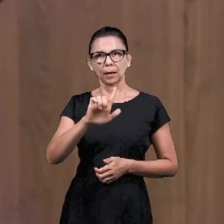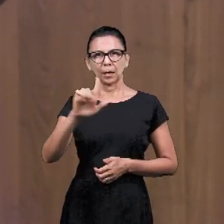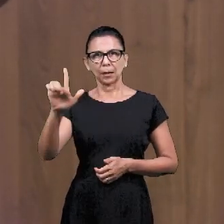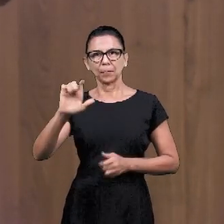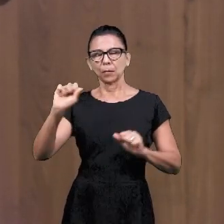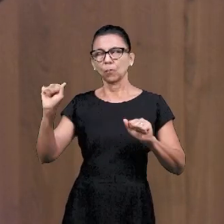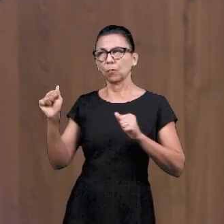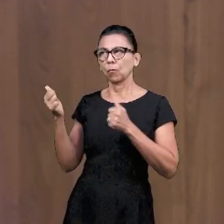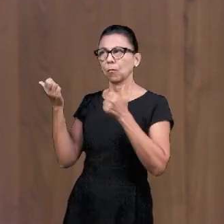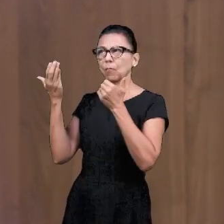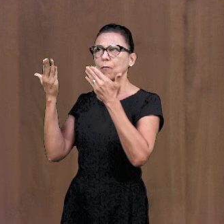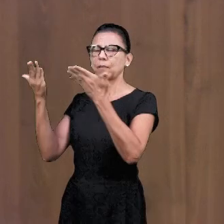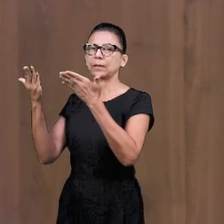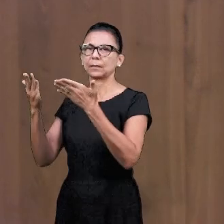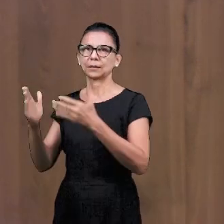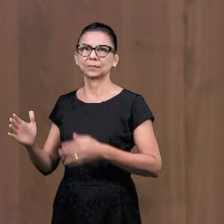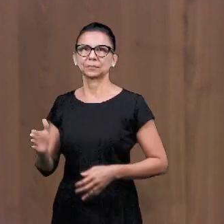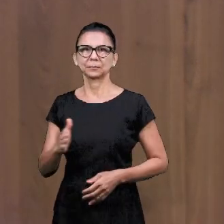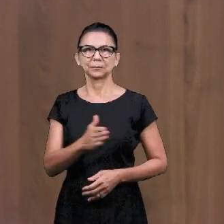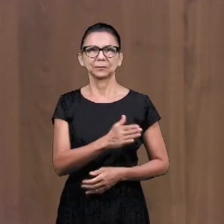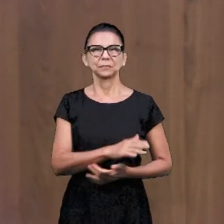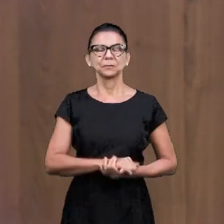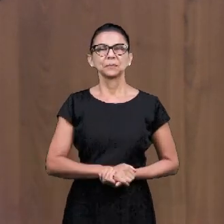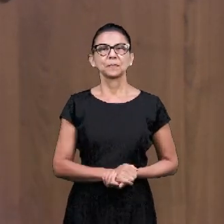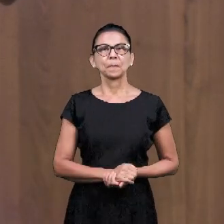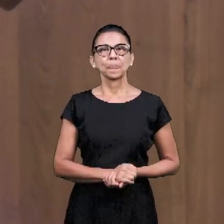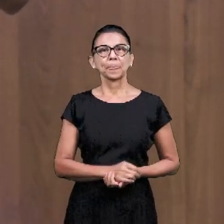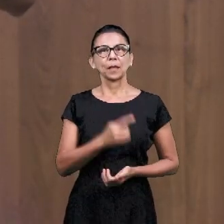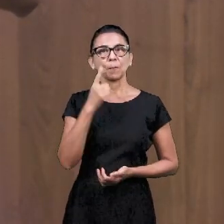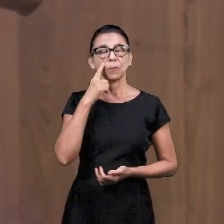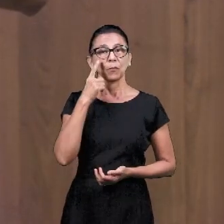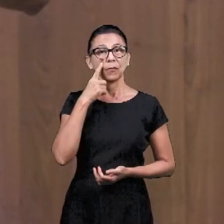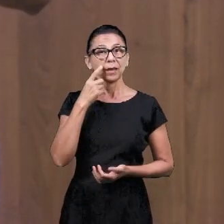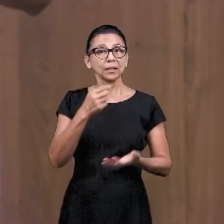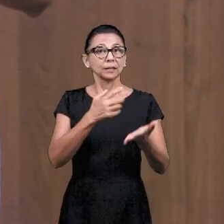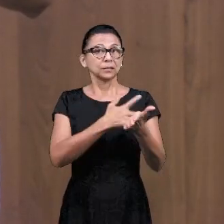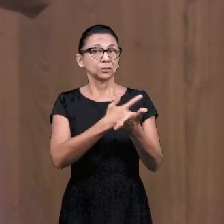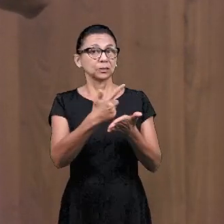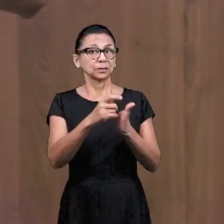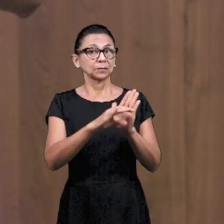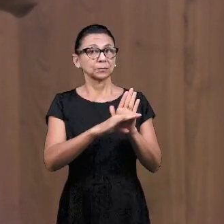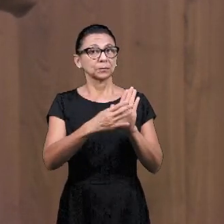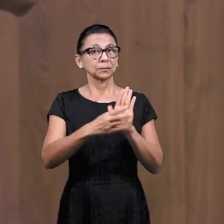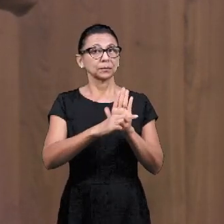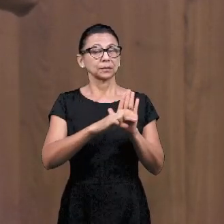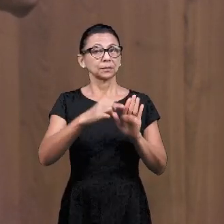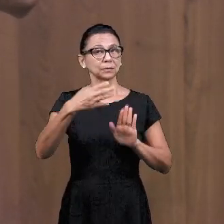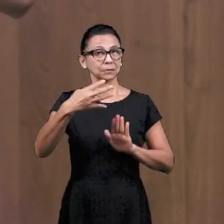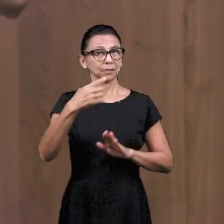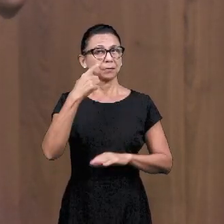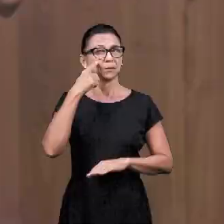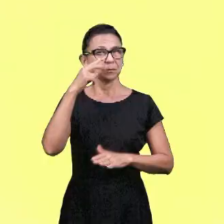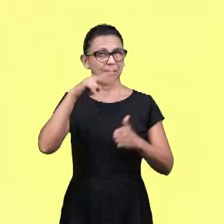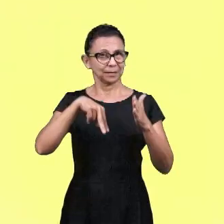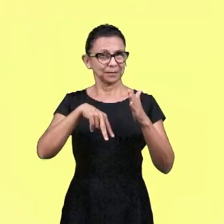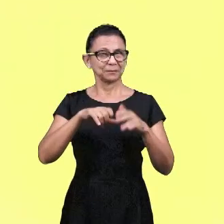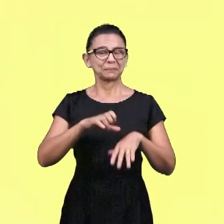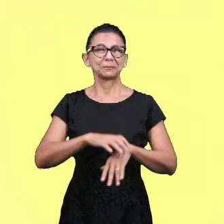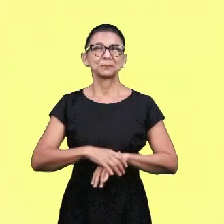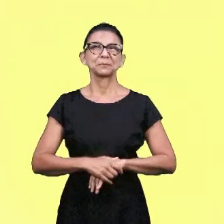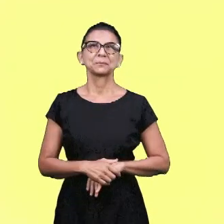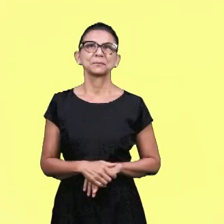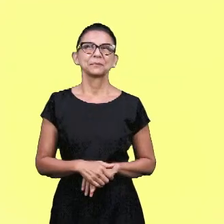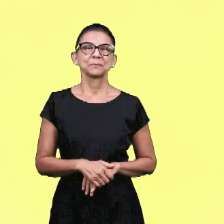sur l'offrande d'Abel. Nous allons ouvrir nos Bibles dans le premier livre de la Bible, le livre de la Genèse, chapitre